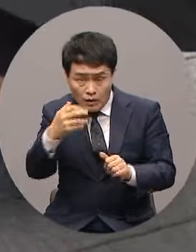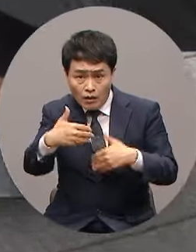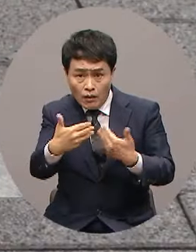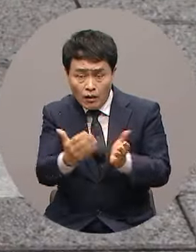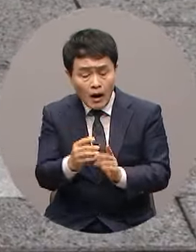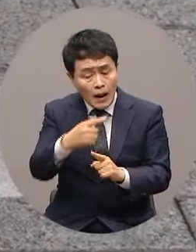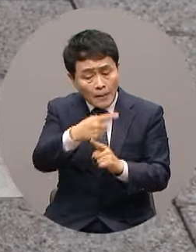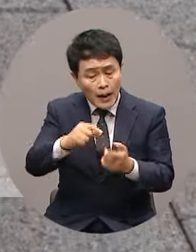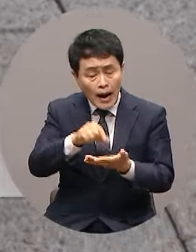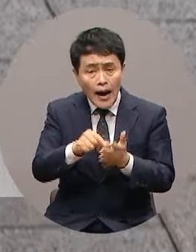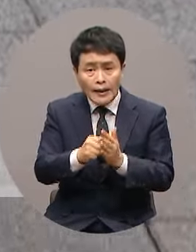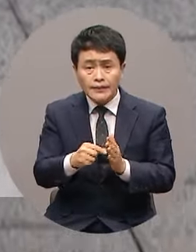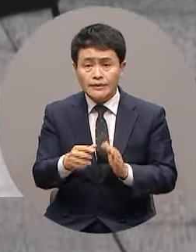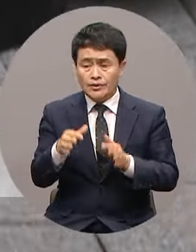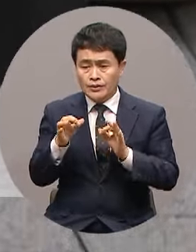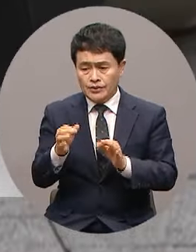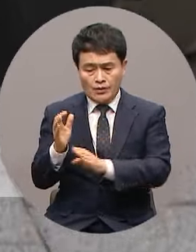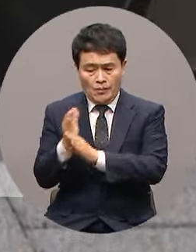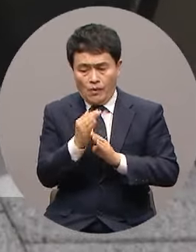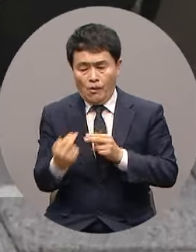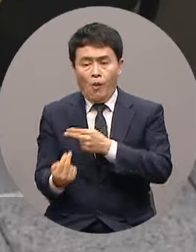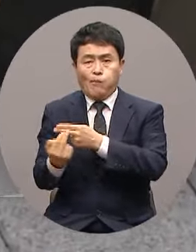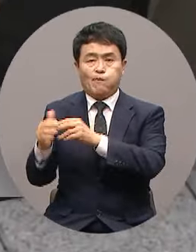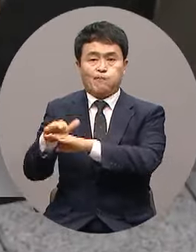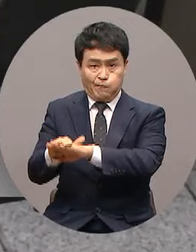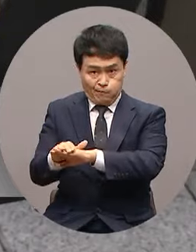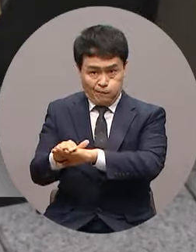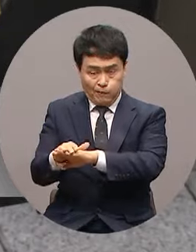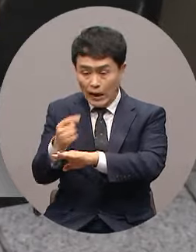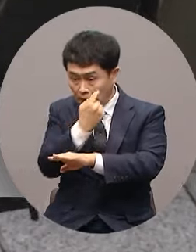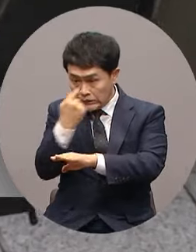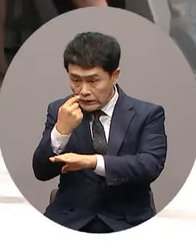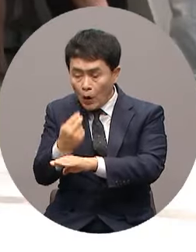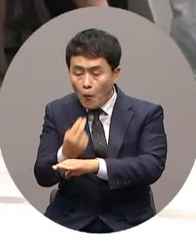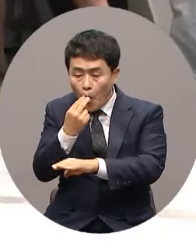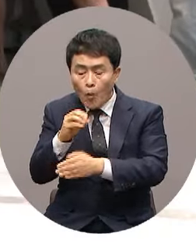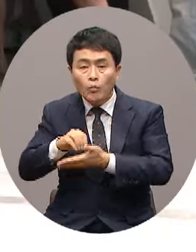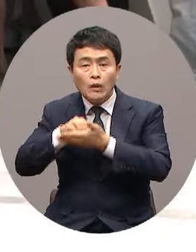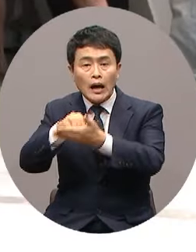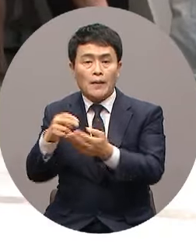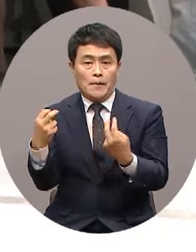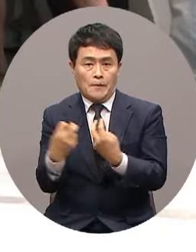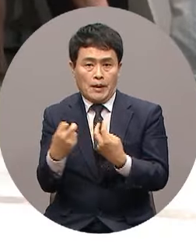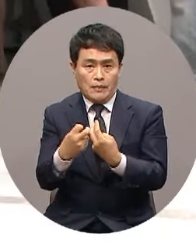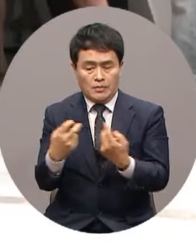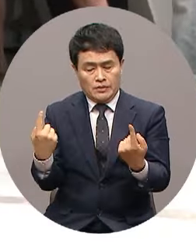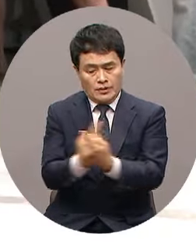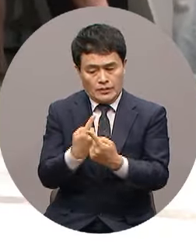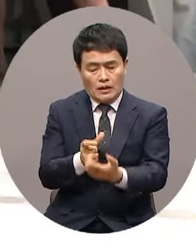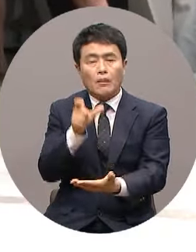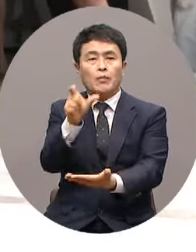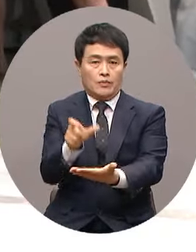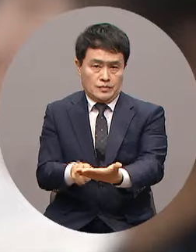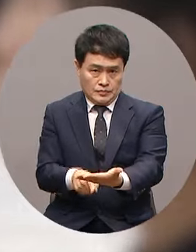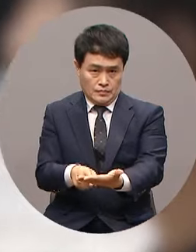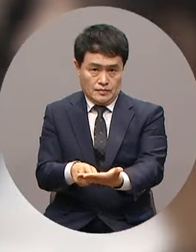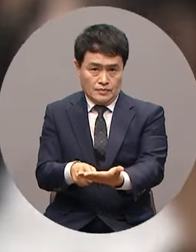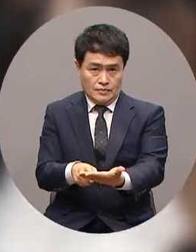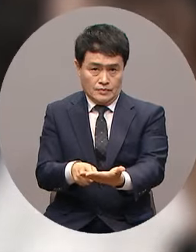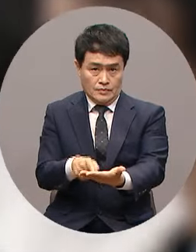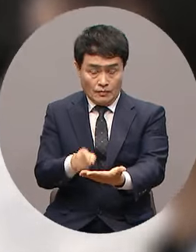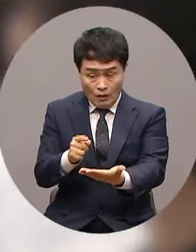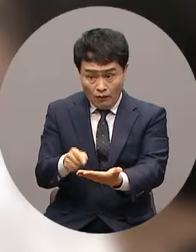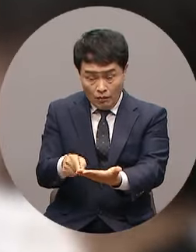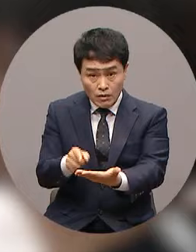대금의 절반 이상을 금융기관에 별도 예치하거나 지급 보증 보험에 가입하도록 하는 방안도 개정안에 포함됐습니다.